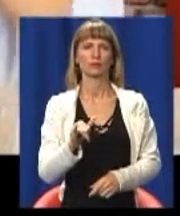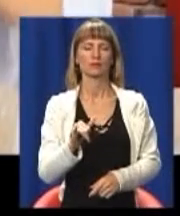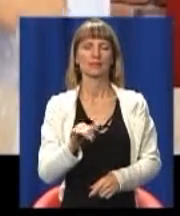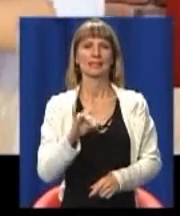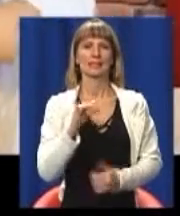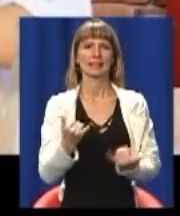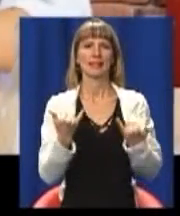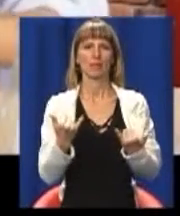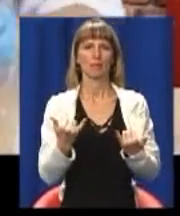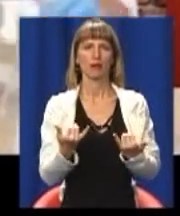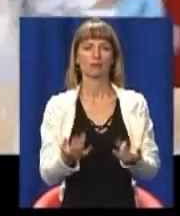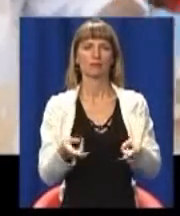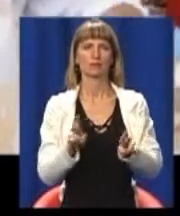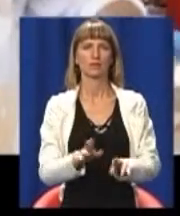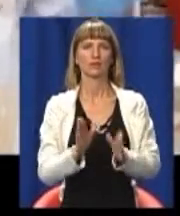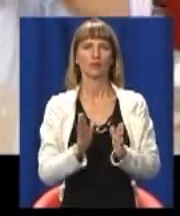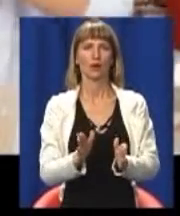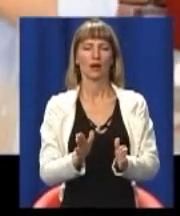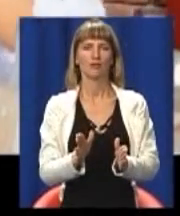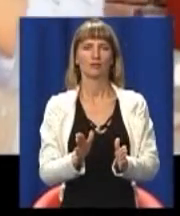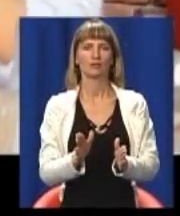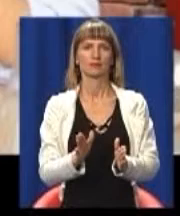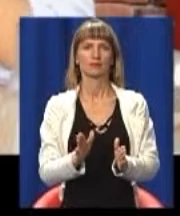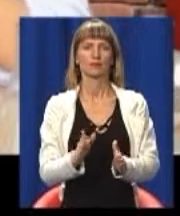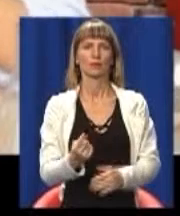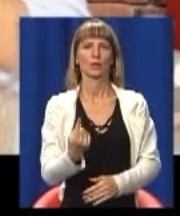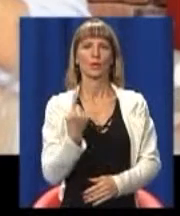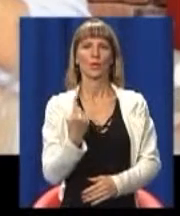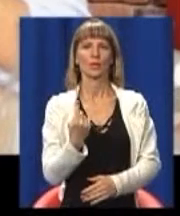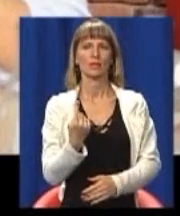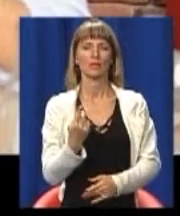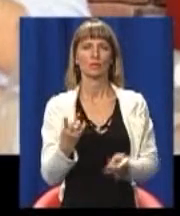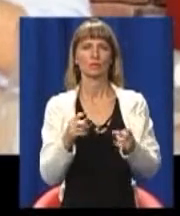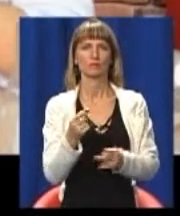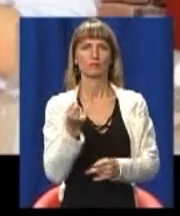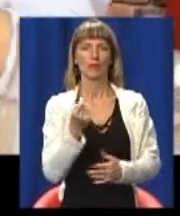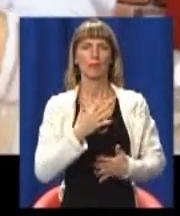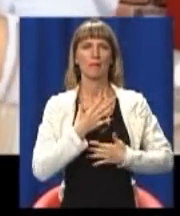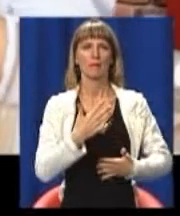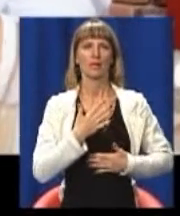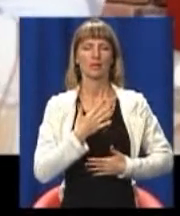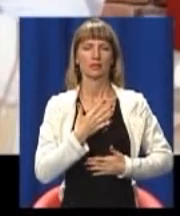І тепер нам залишається зробити тільки одне, треба туди трошки подихати.